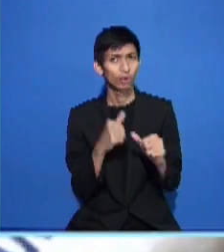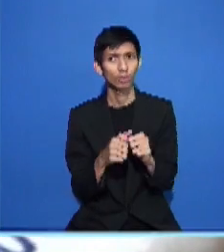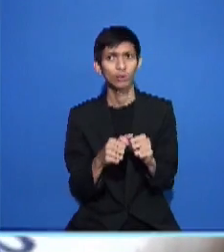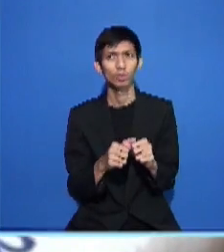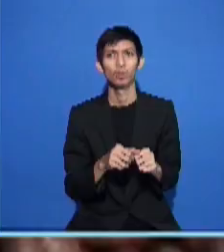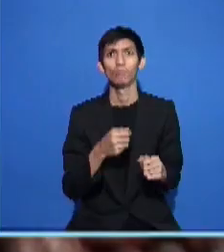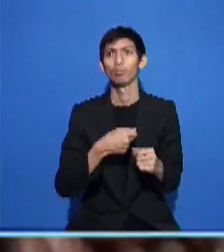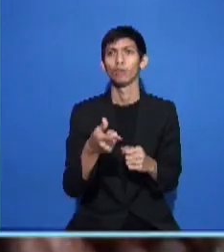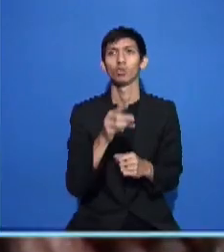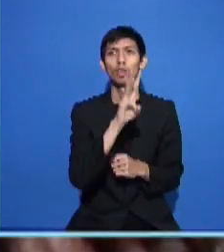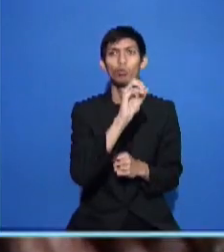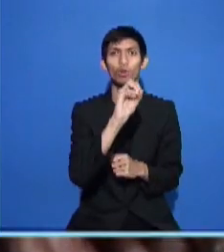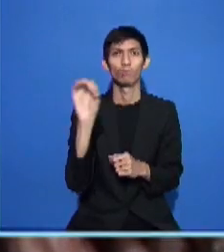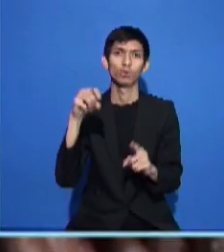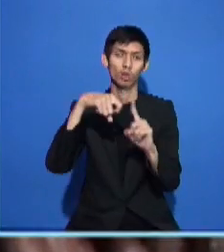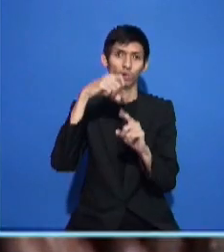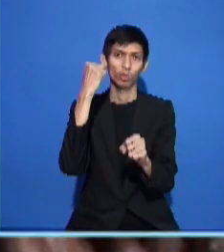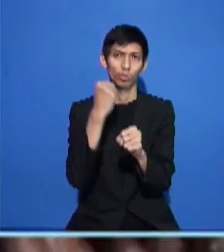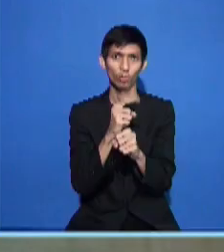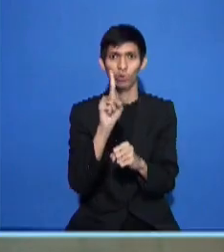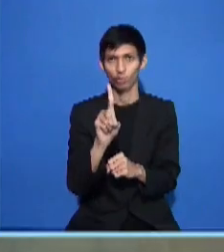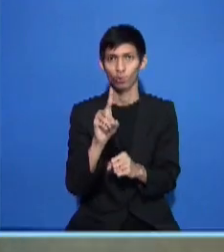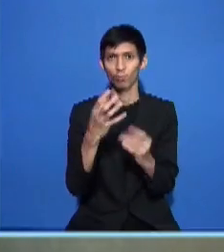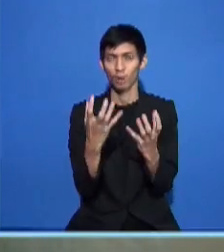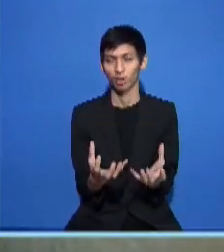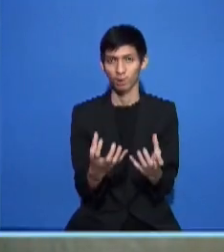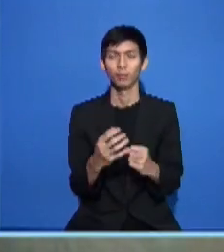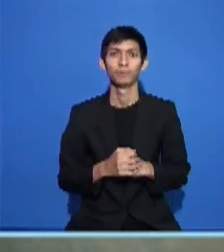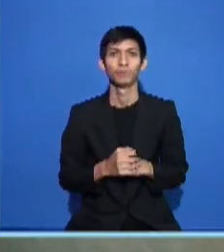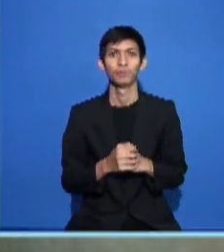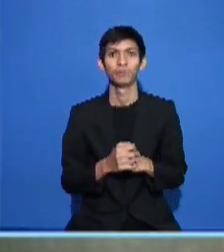Rp38.000 sekilonipun. Mekaten Hendri Saputra lan Bendi Wicaksono Asung Palapura.